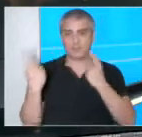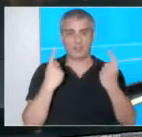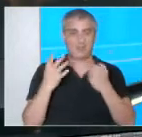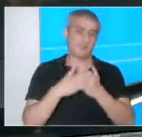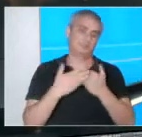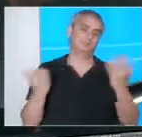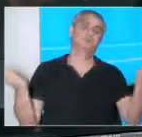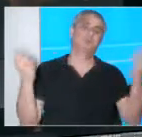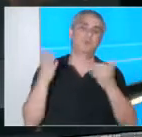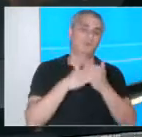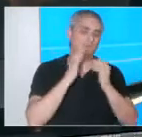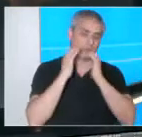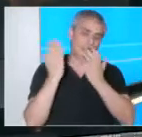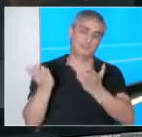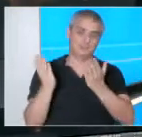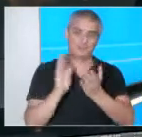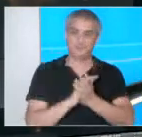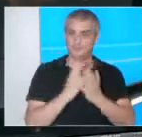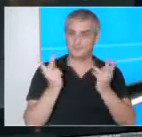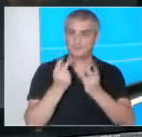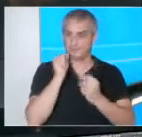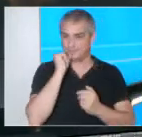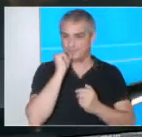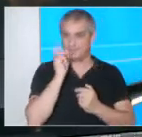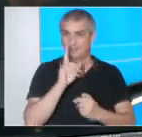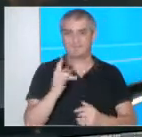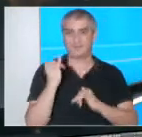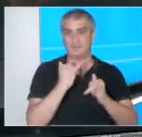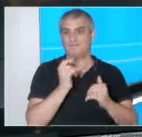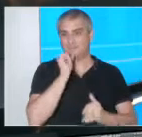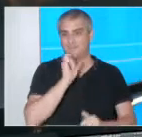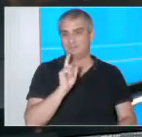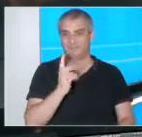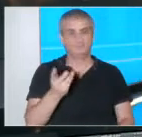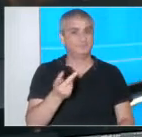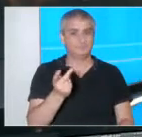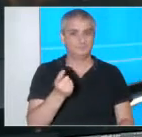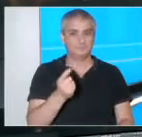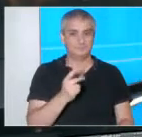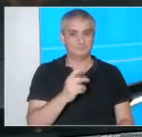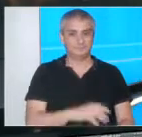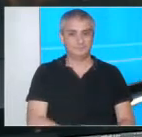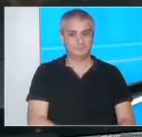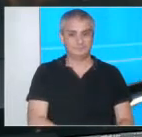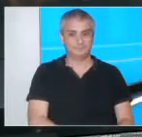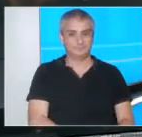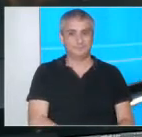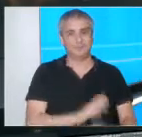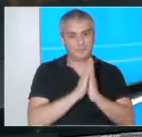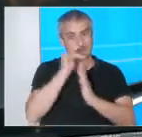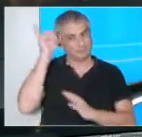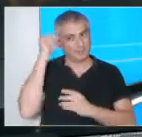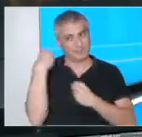למישהו נשוי, הוא נשוי לתקשורת. גם חיפש מים, הוא אמר שגם מים לא הביאו לו. תשמע, בוא נדבר קצת על התקציב. וכשהוא מהירדנים שיתנו שם